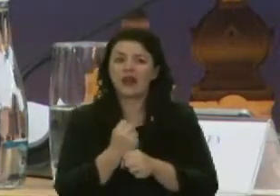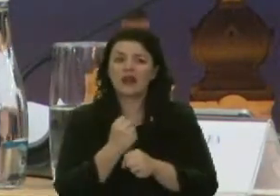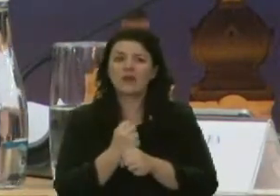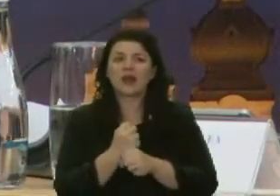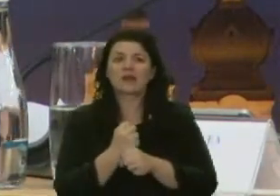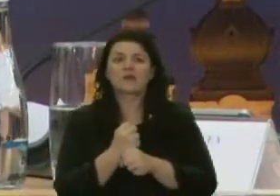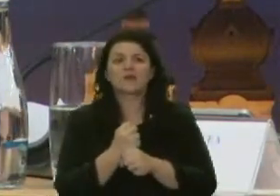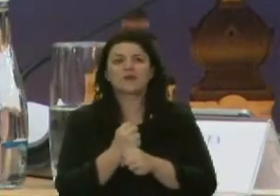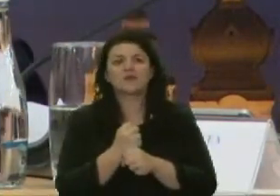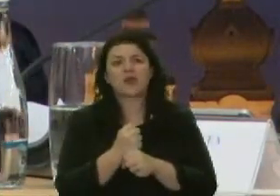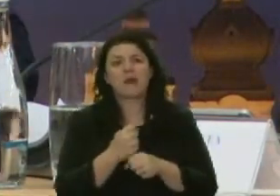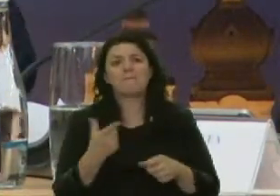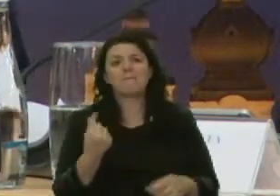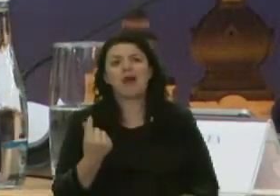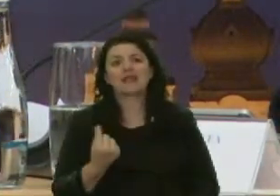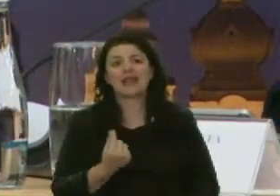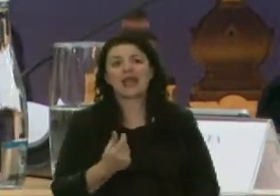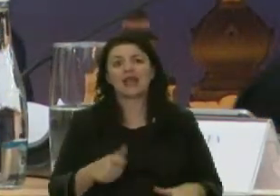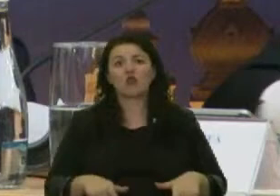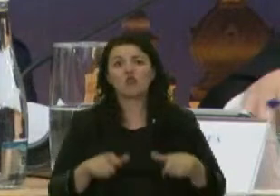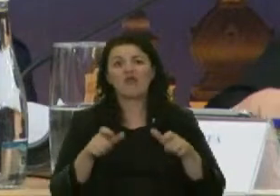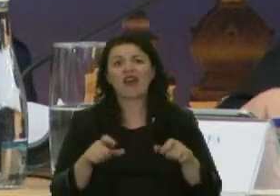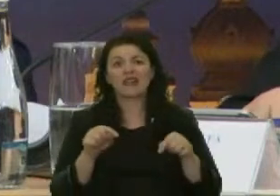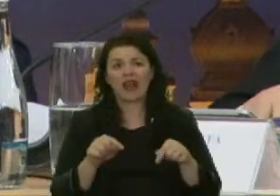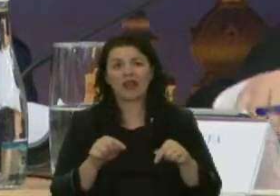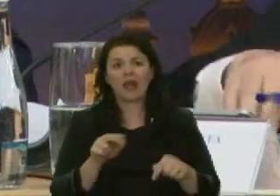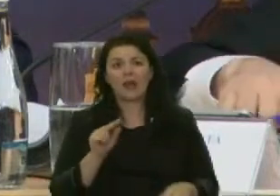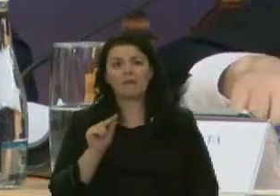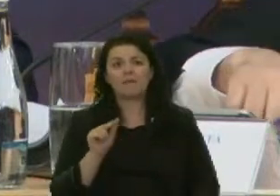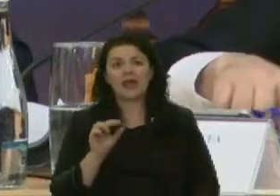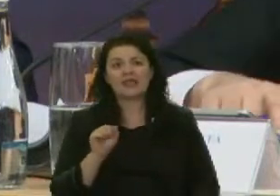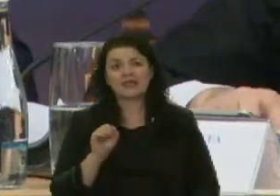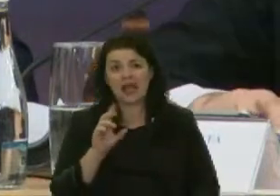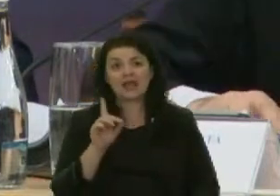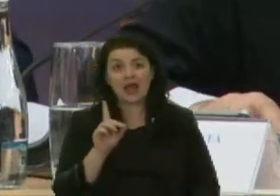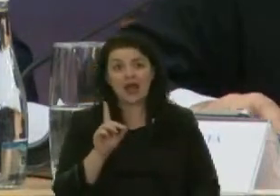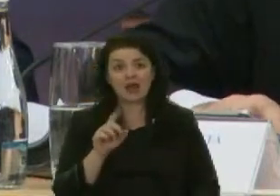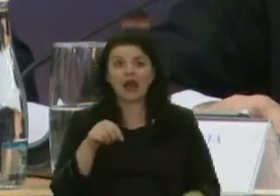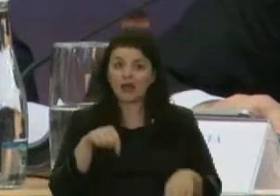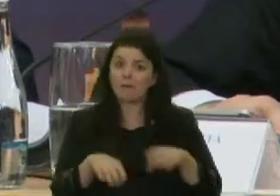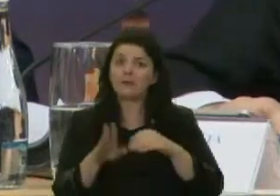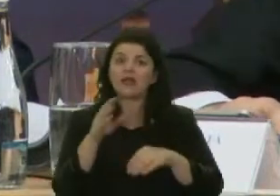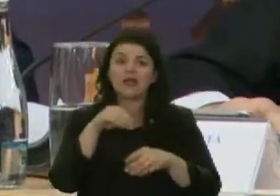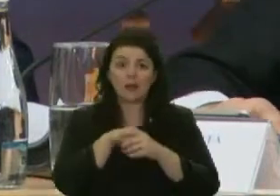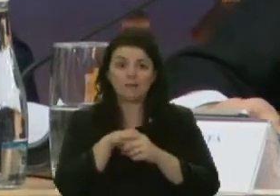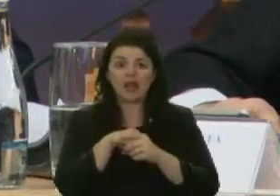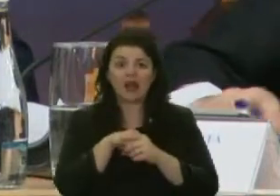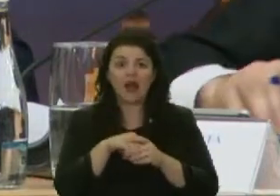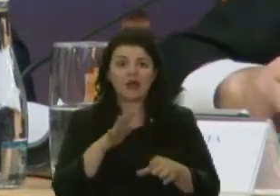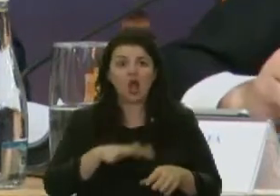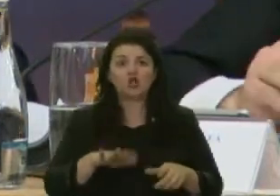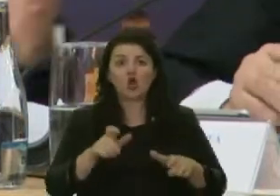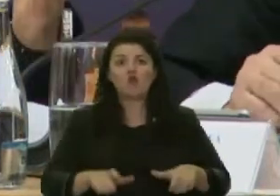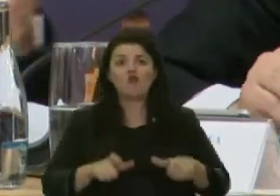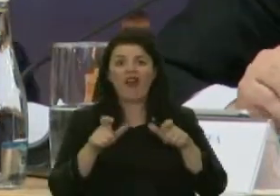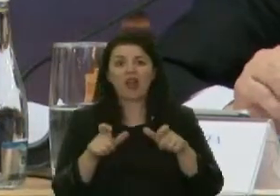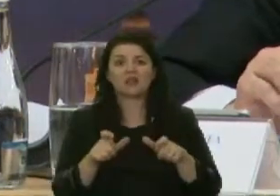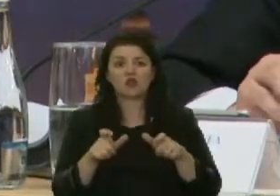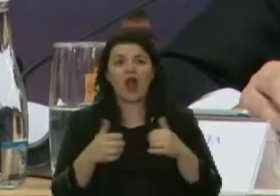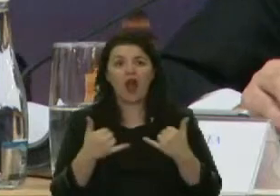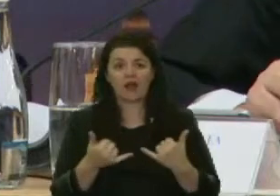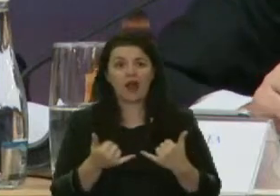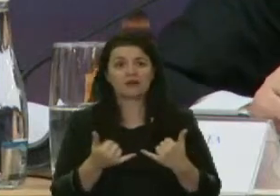la partenerii de la guvernare de astăzi de la de la PSD care prin implicarea domnilor voastre și a Guvernului din care